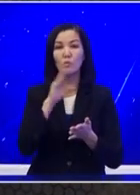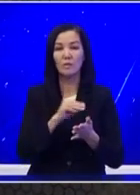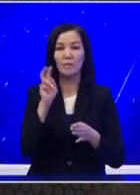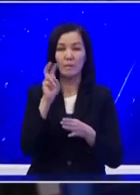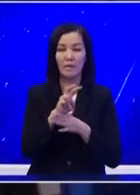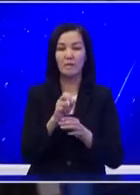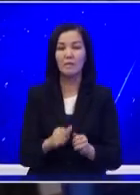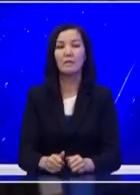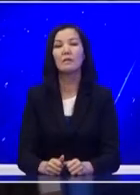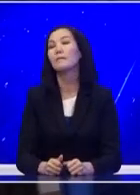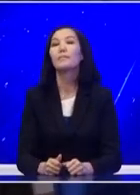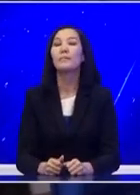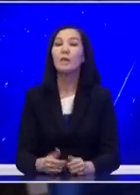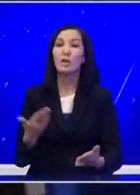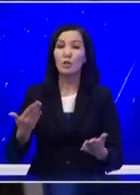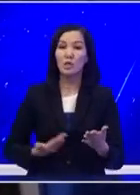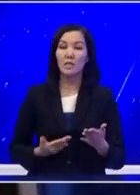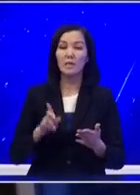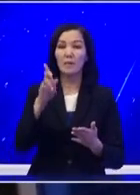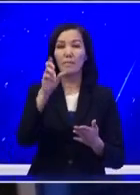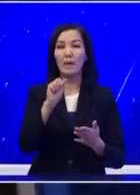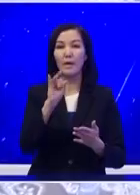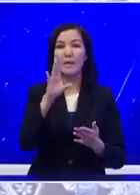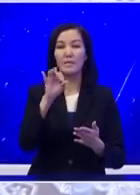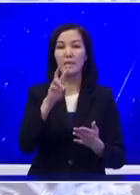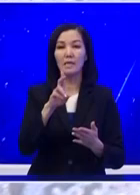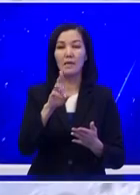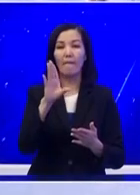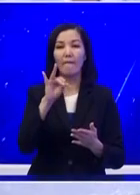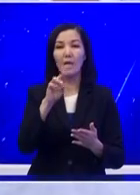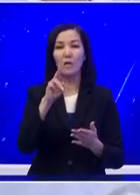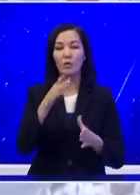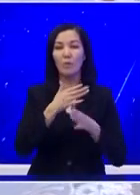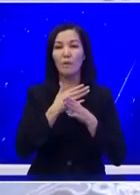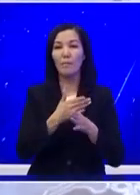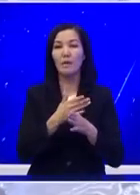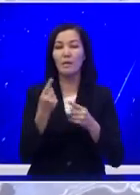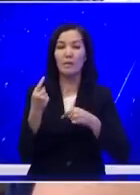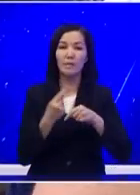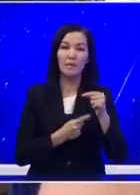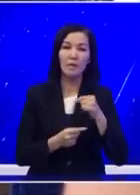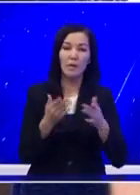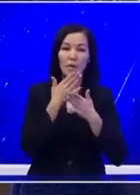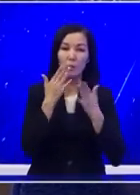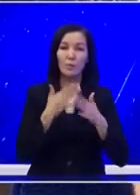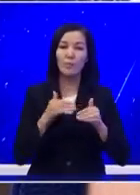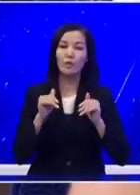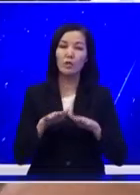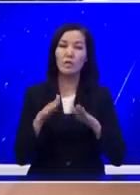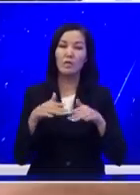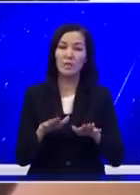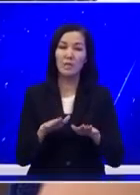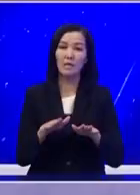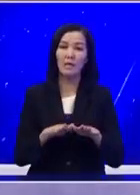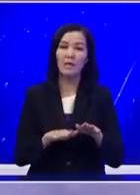Приходите. Жительница села Байсерке Виктории Швец, госпрограмма помогла превратить хобби в доходный бизнес. Ее любовь к